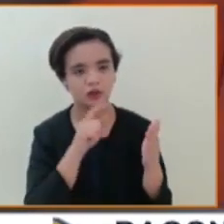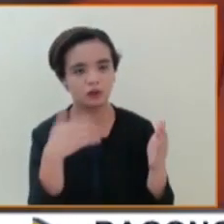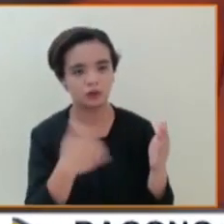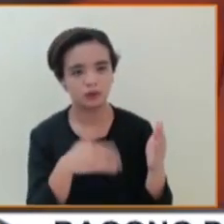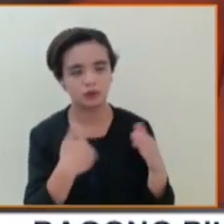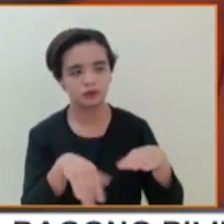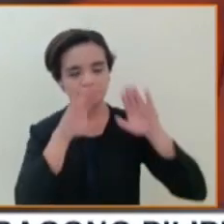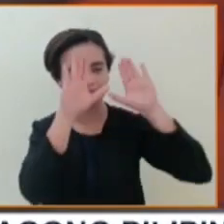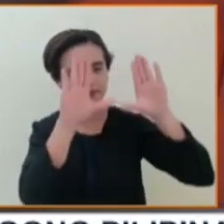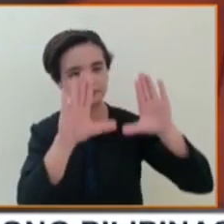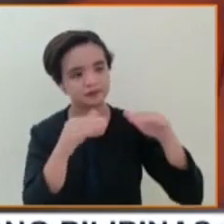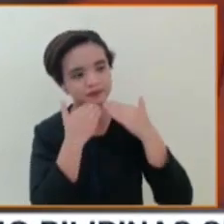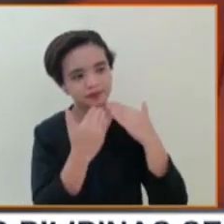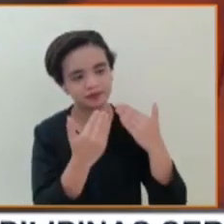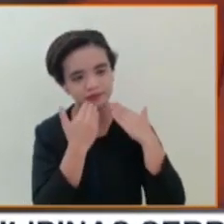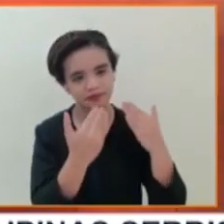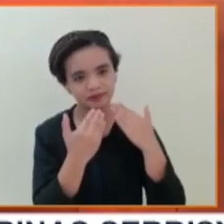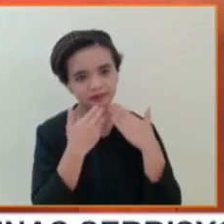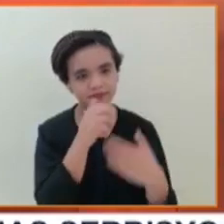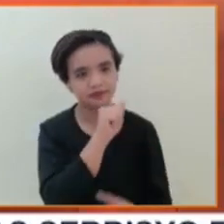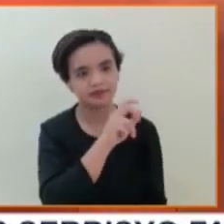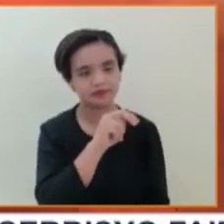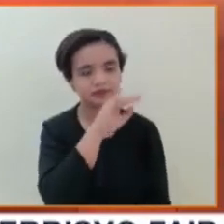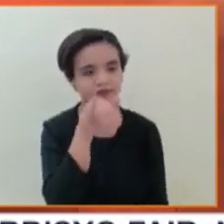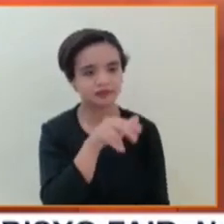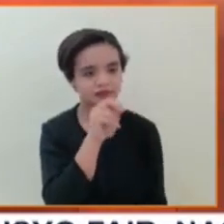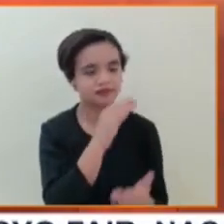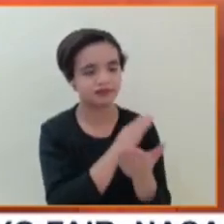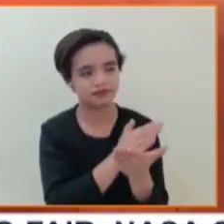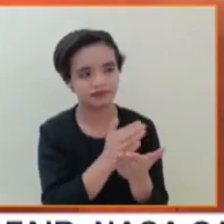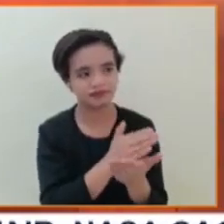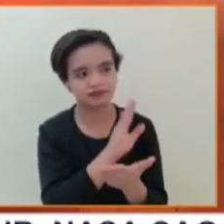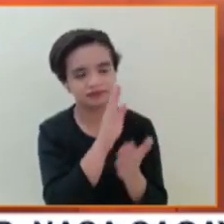Thank you very much, Anjun Magnaya, sa pagbabahagi ng iyong talento Maraming dito. Maraming salamat, Dayan. Ang iyong kwentong PTV.